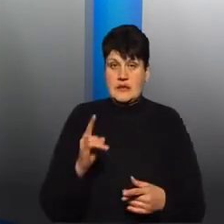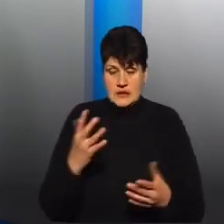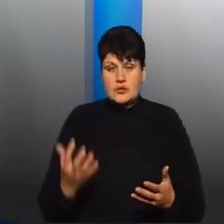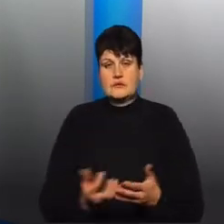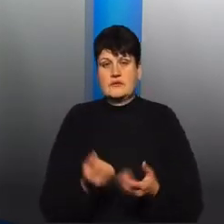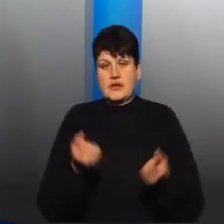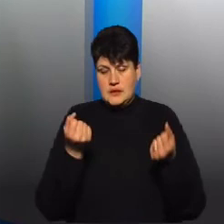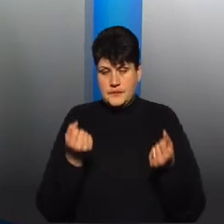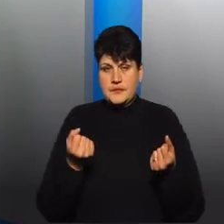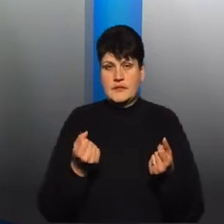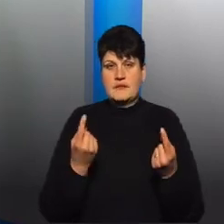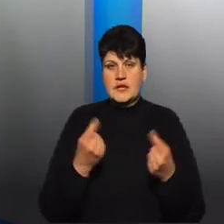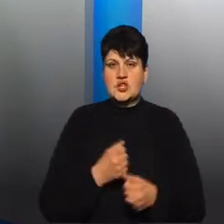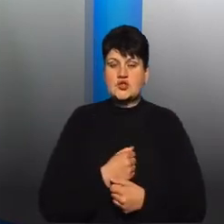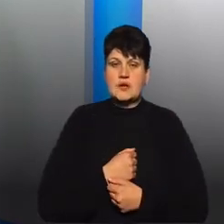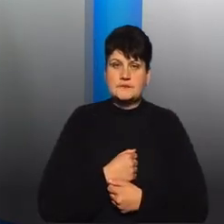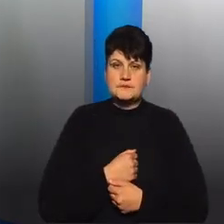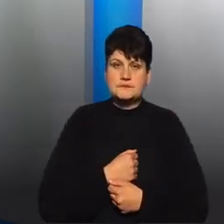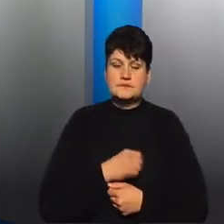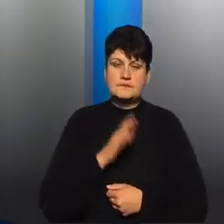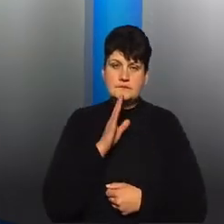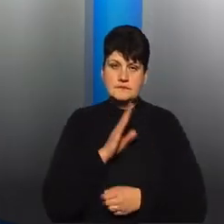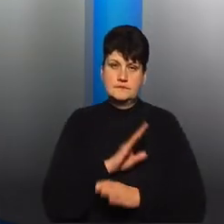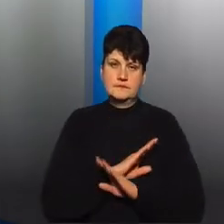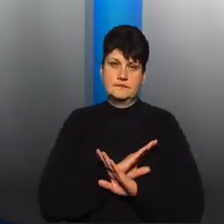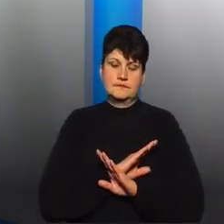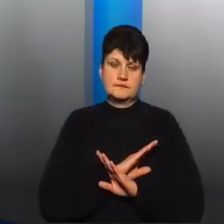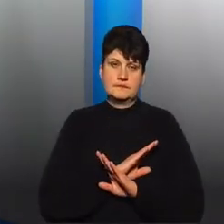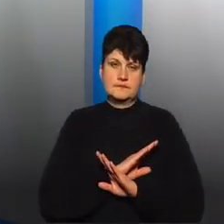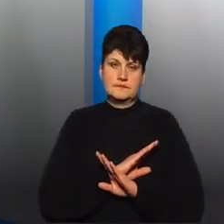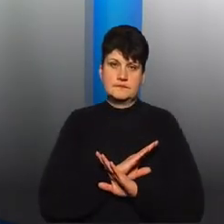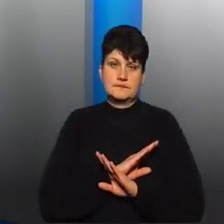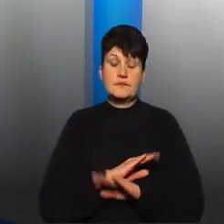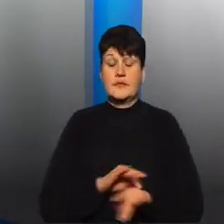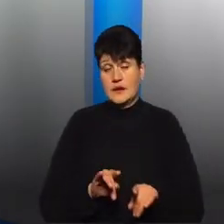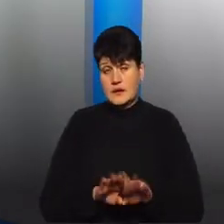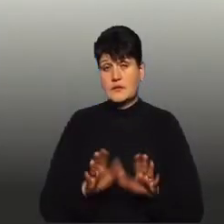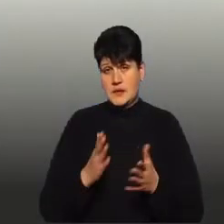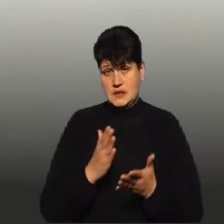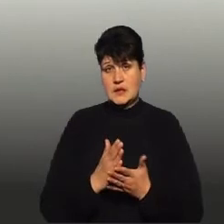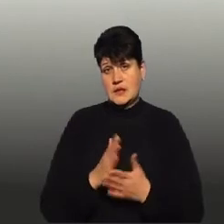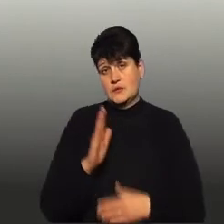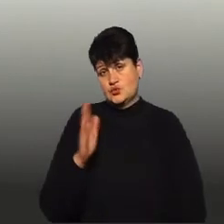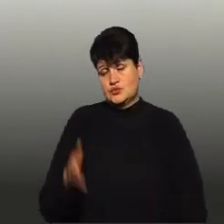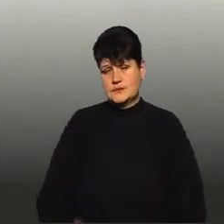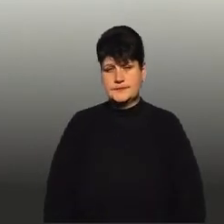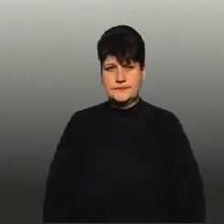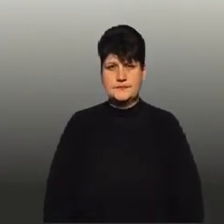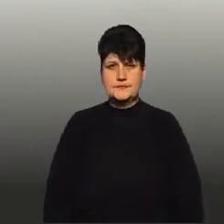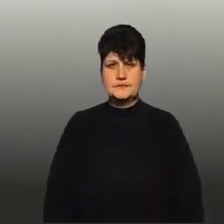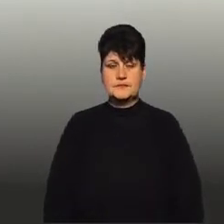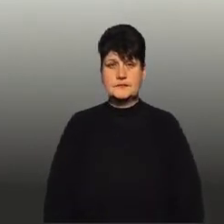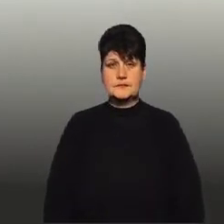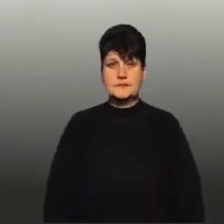превеликий жаль, пацієнтка померла. Отакі випадки є, і вони будуть. Дивимося наступне запитання